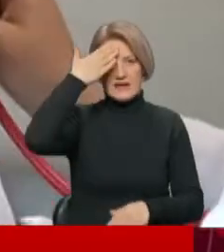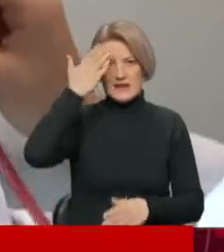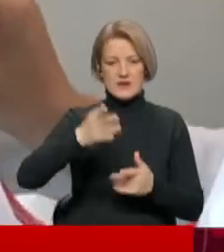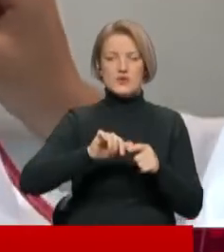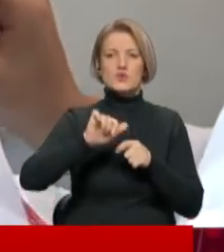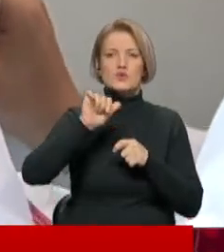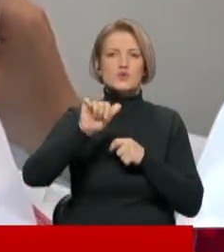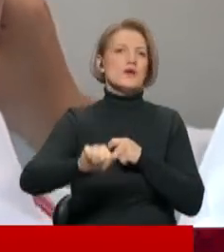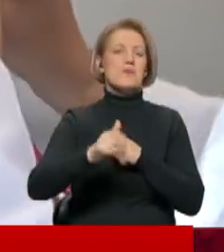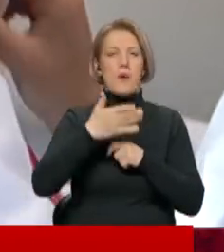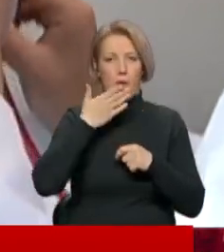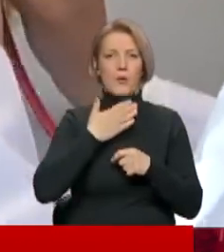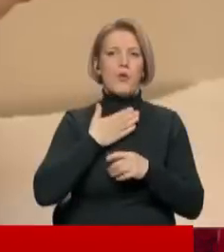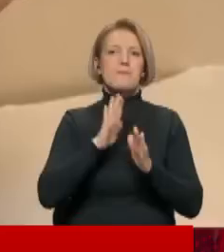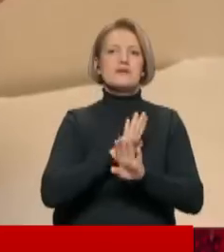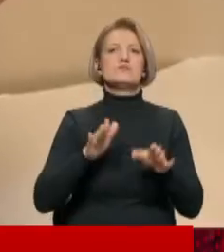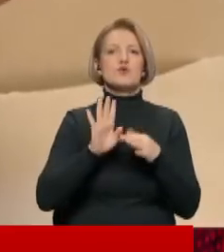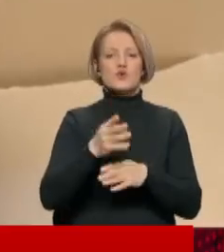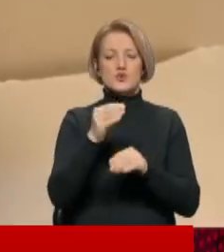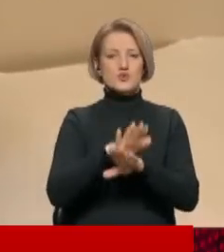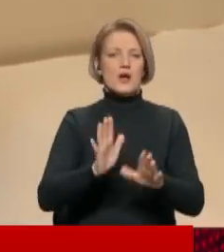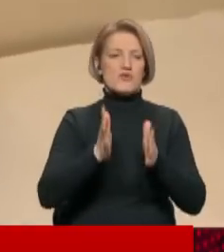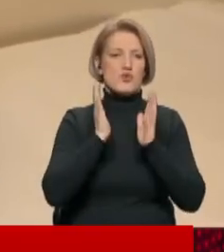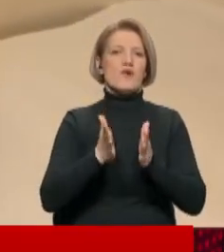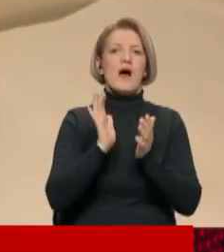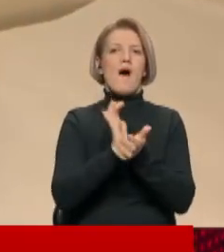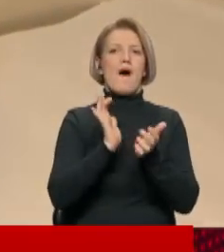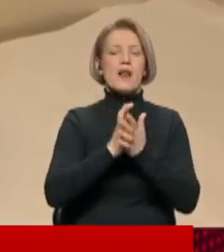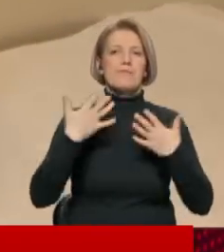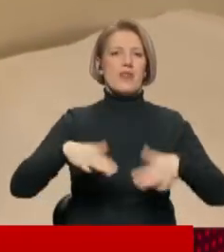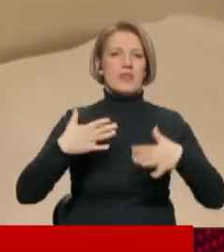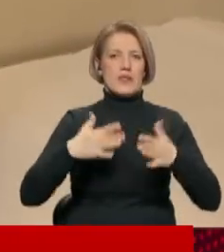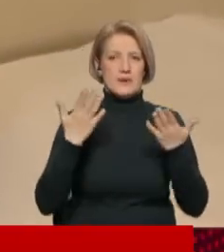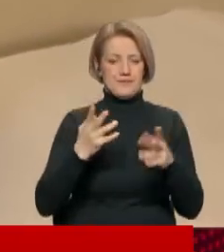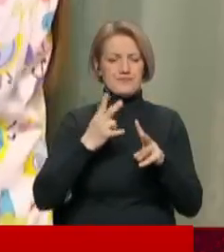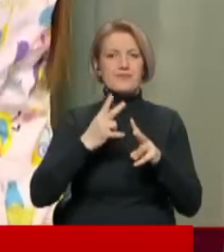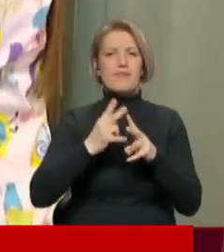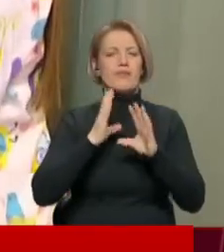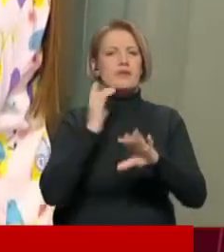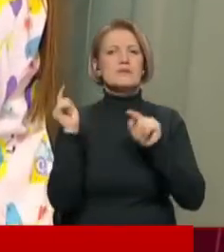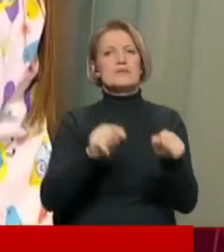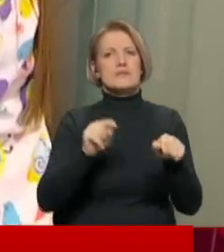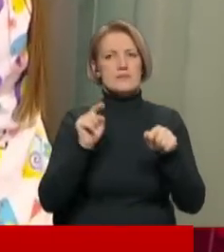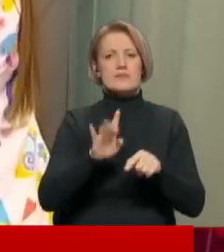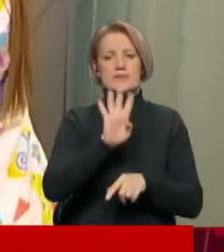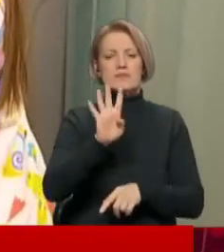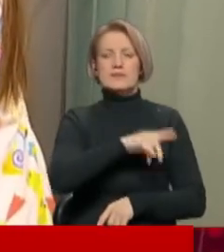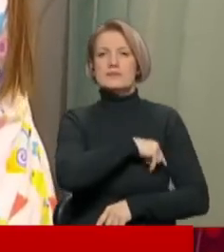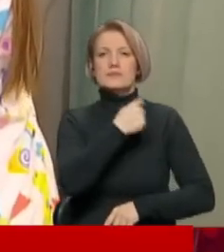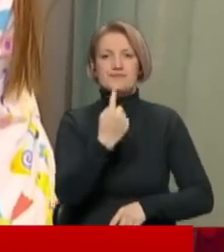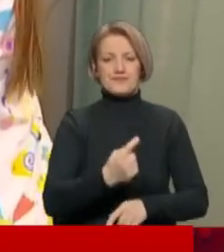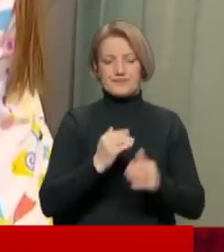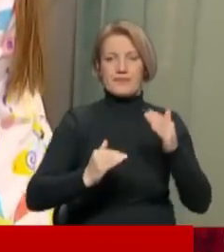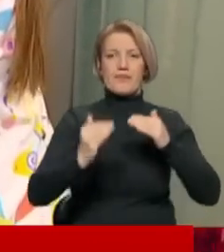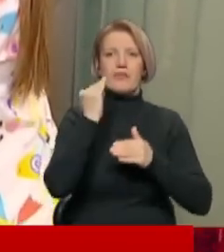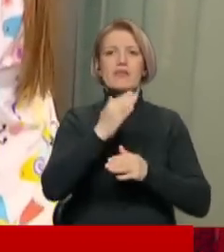ve uzamış öksürük Bu çocuklarda çok fazla aileler panik halinde acil servislere gelmekteler 40 dereceye kadar